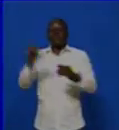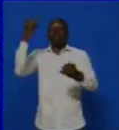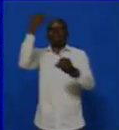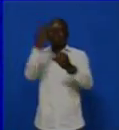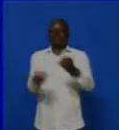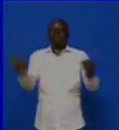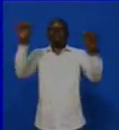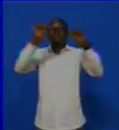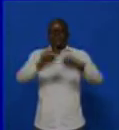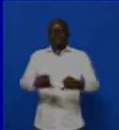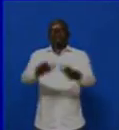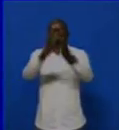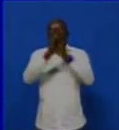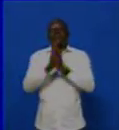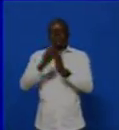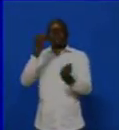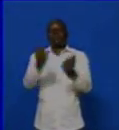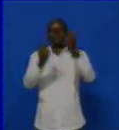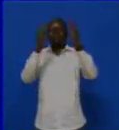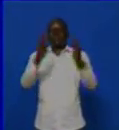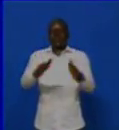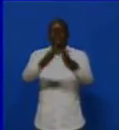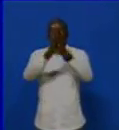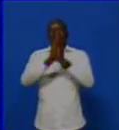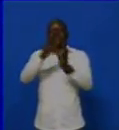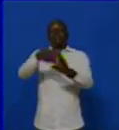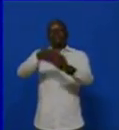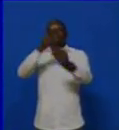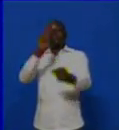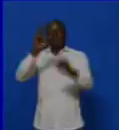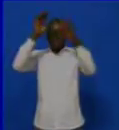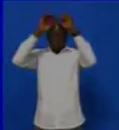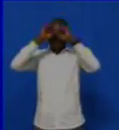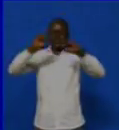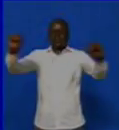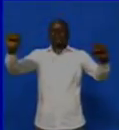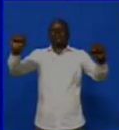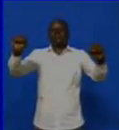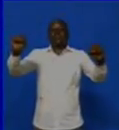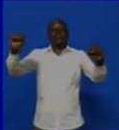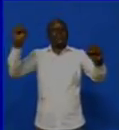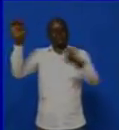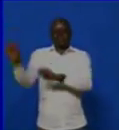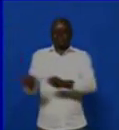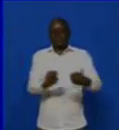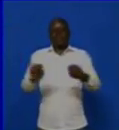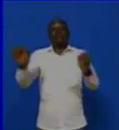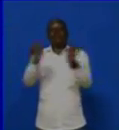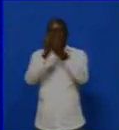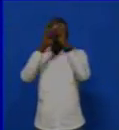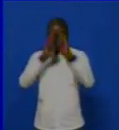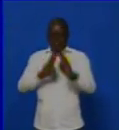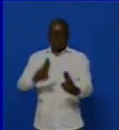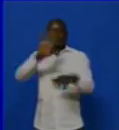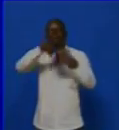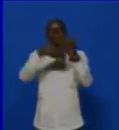et aux revendications des chauffeurs qui demandaient la démission du président de l'OTRAF. Elle s'engage ainsi à respecter tous les